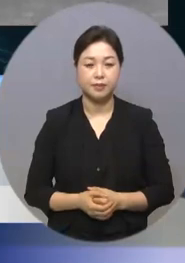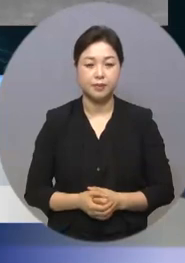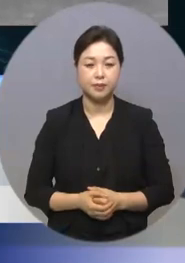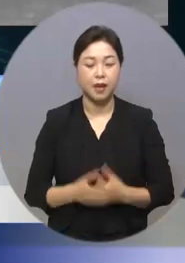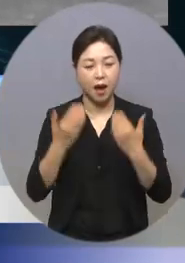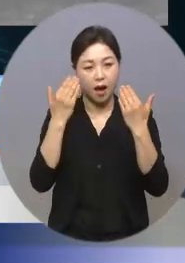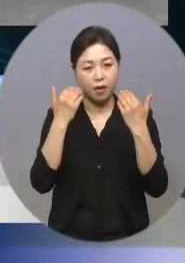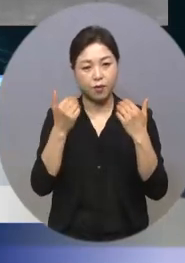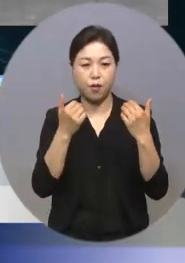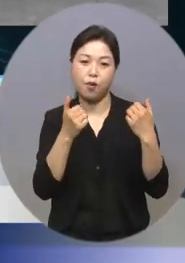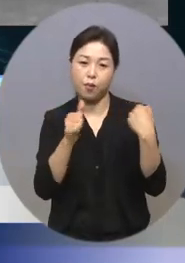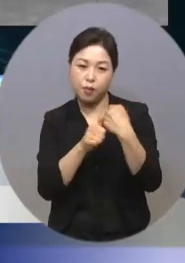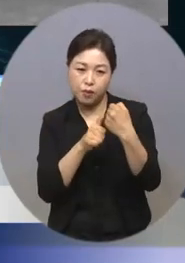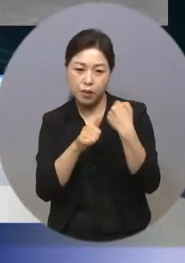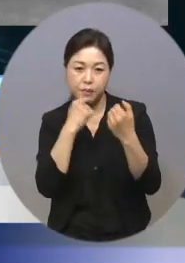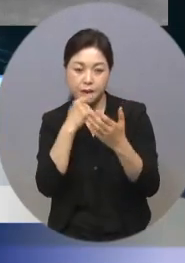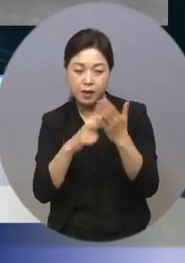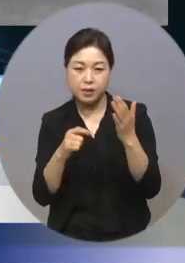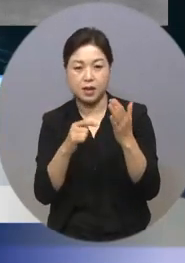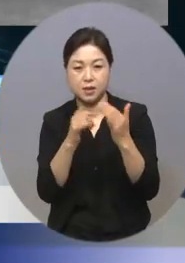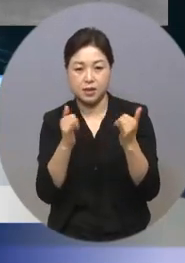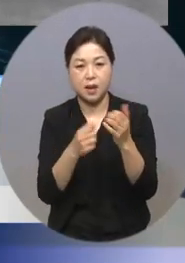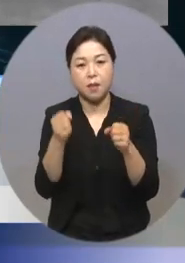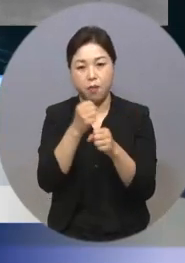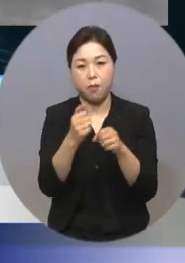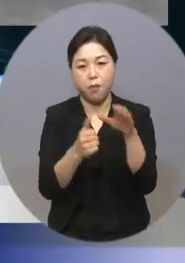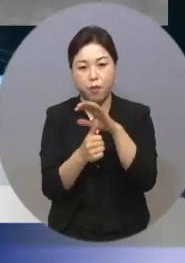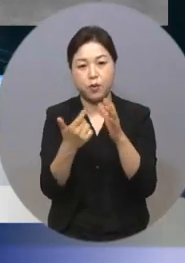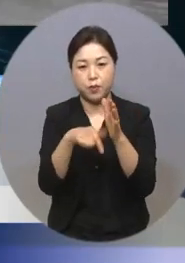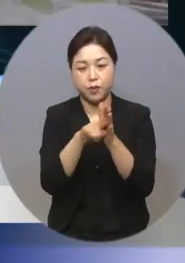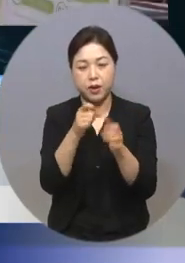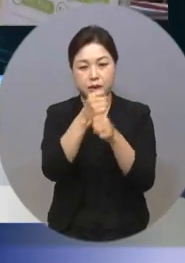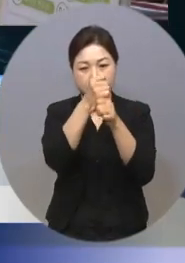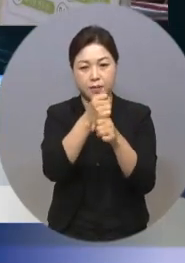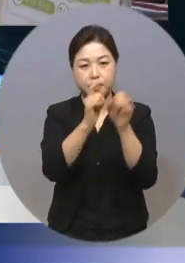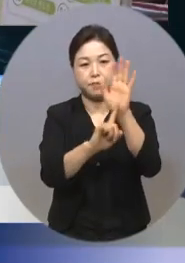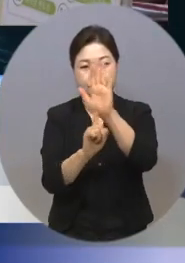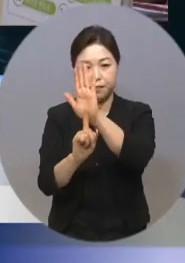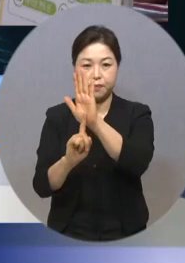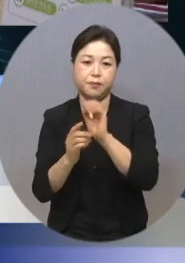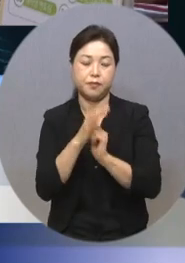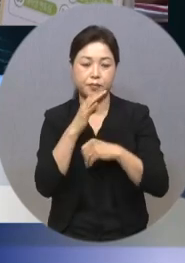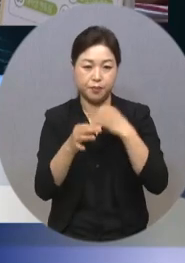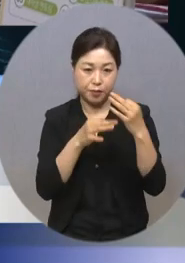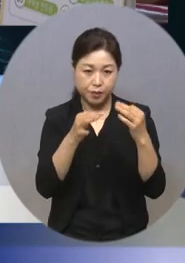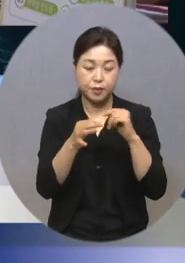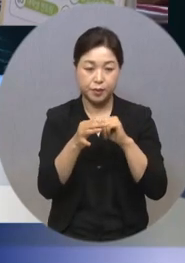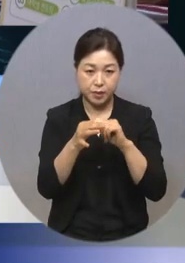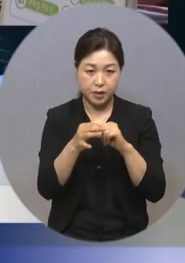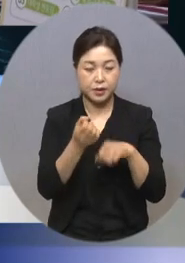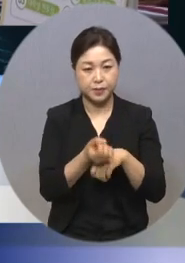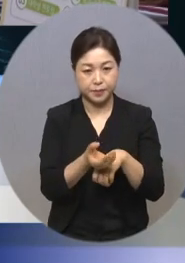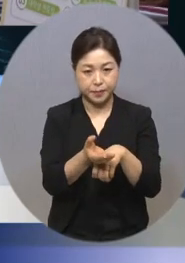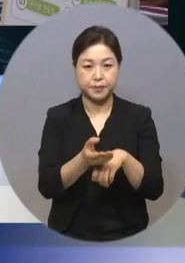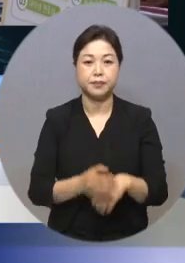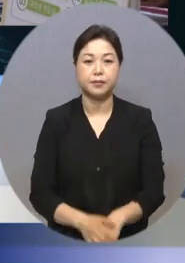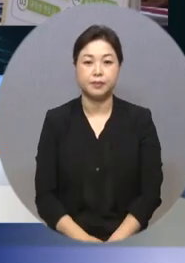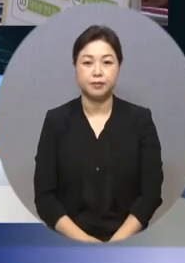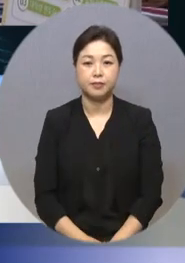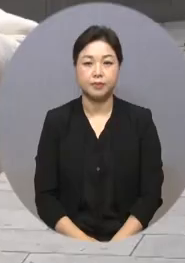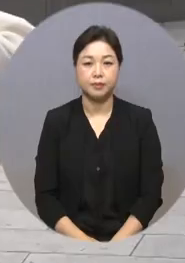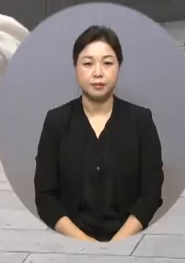학교폭력 피해자들의 회복과 보호를 위한 캠페인이 열렸습니다 그 목소리를 정성 기자가 전합니다